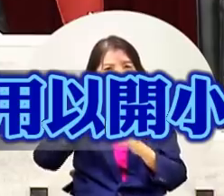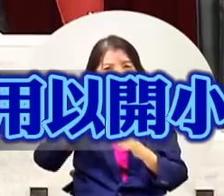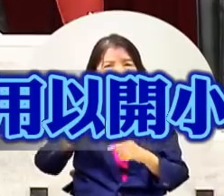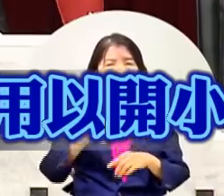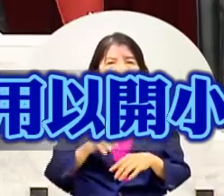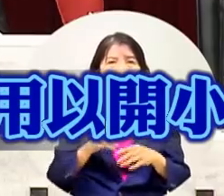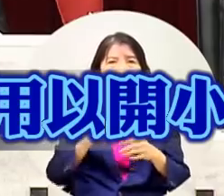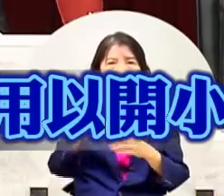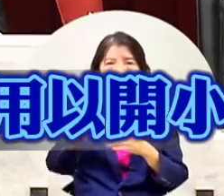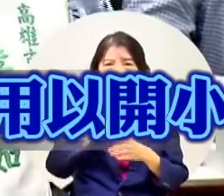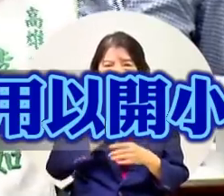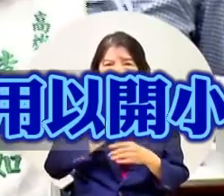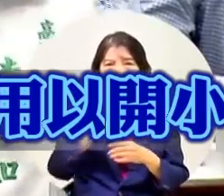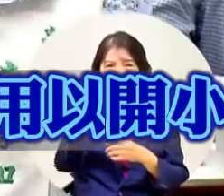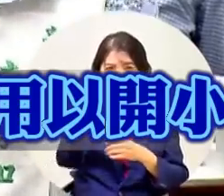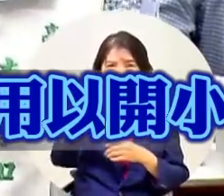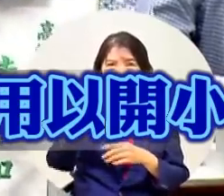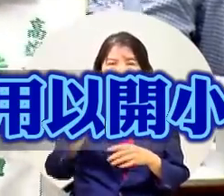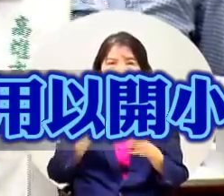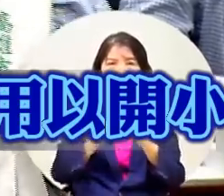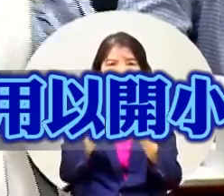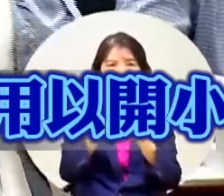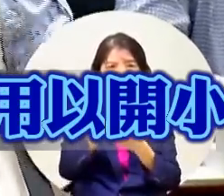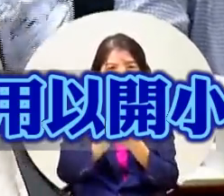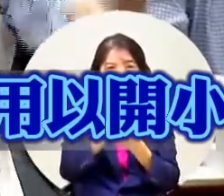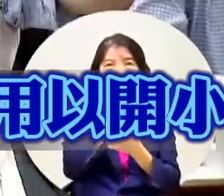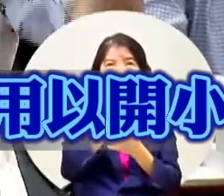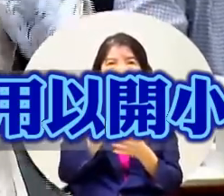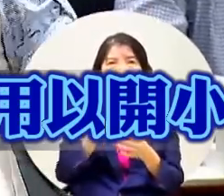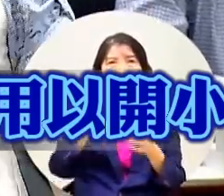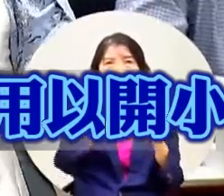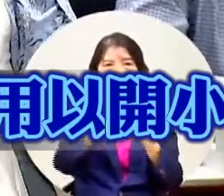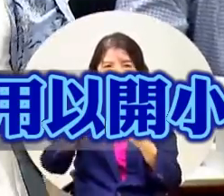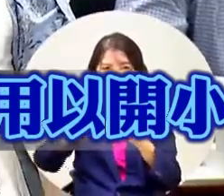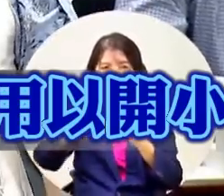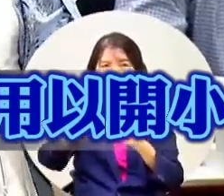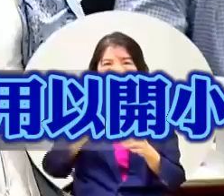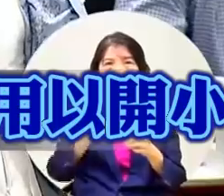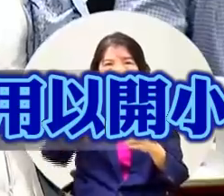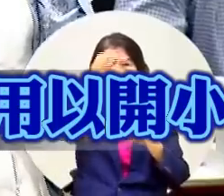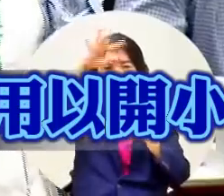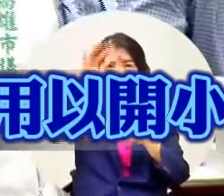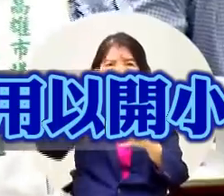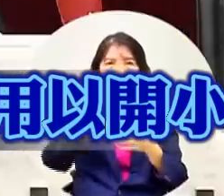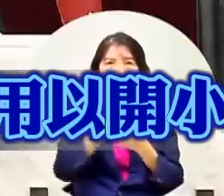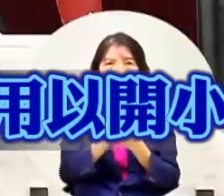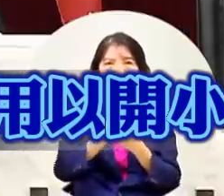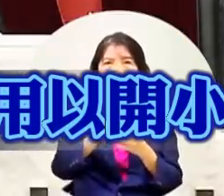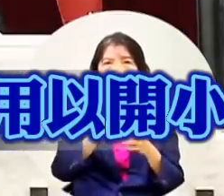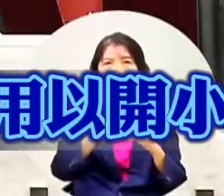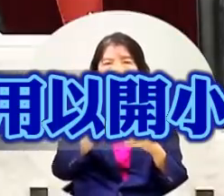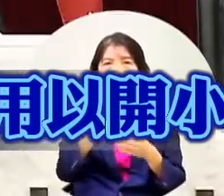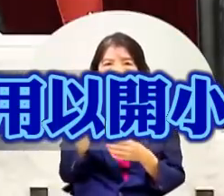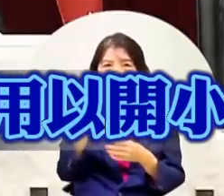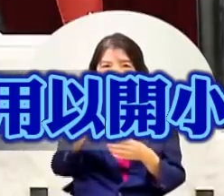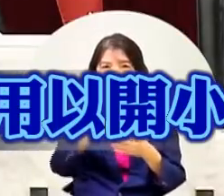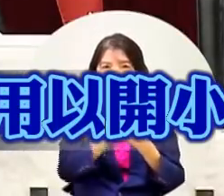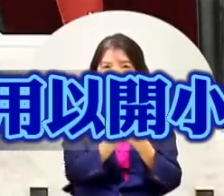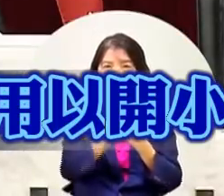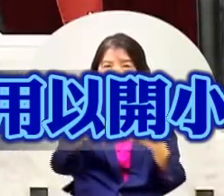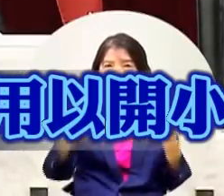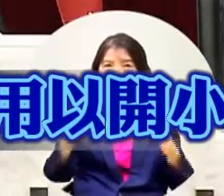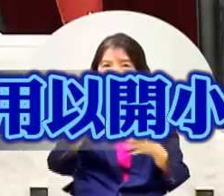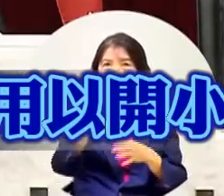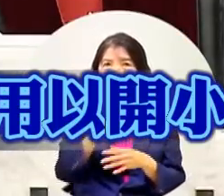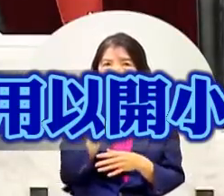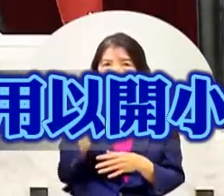民主社会，议长可不可以时间暂停？你再给我时间，刚有一分钟了。 往来偏见归正，你猜不啦？ 议长，时间可不可以暂停？现在是我